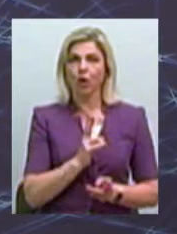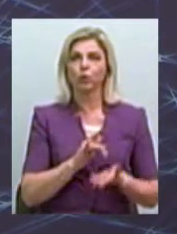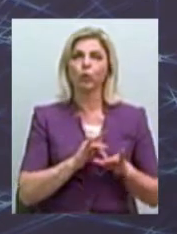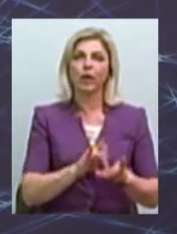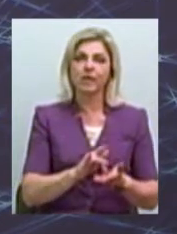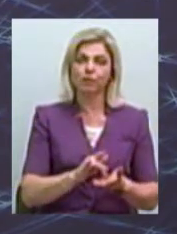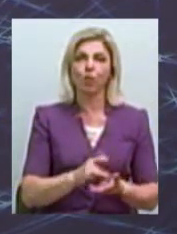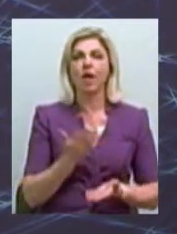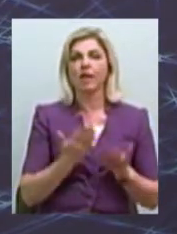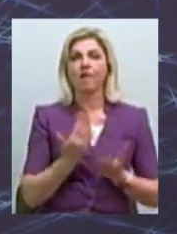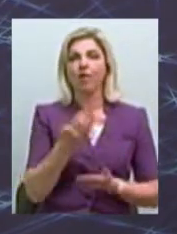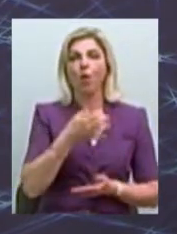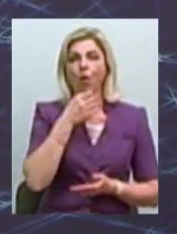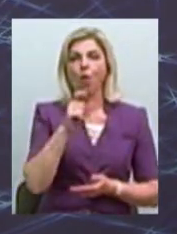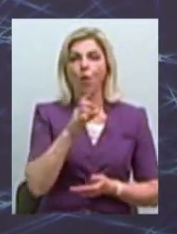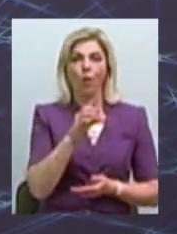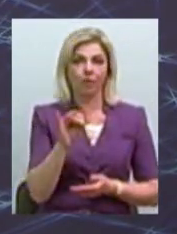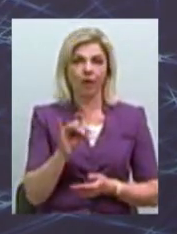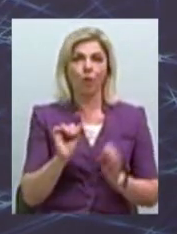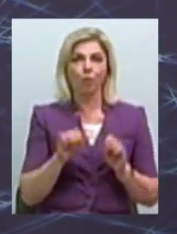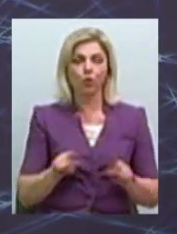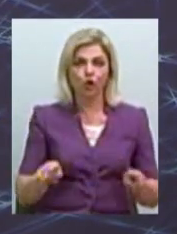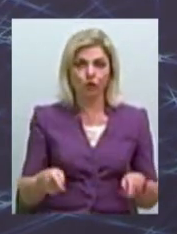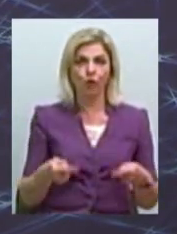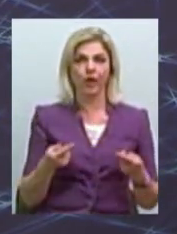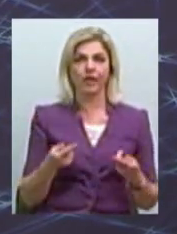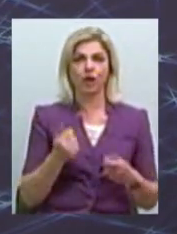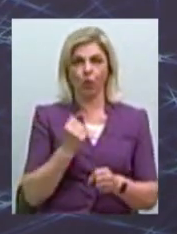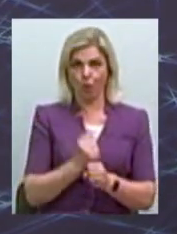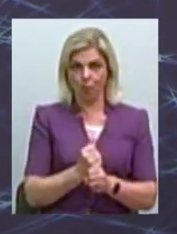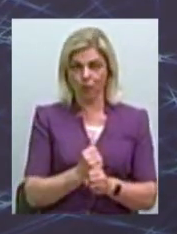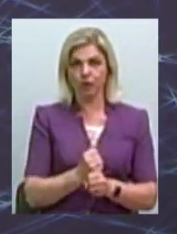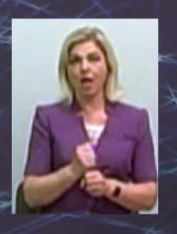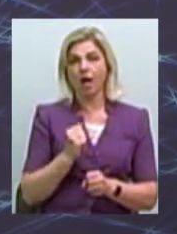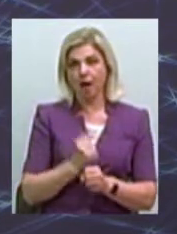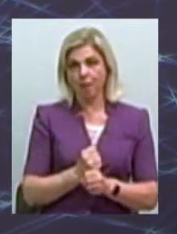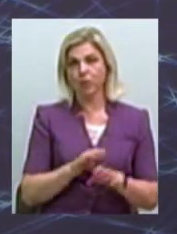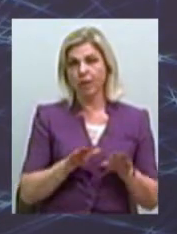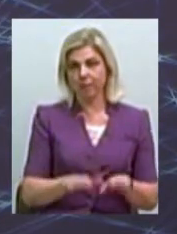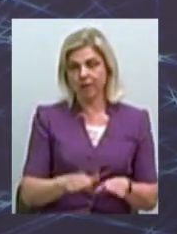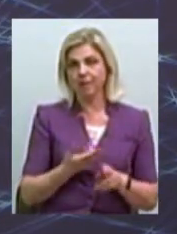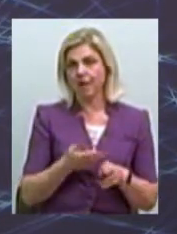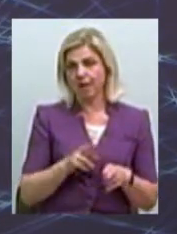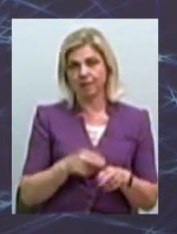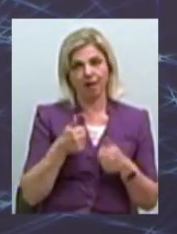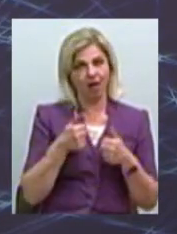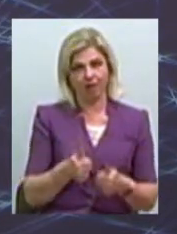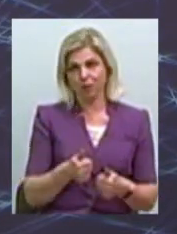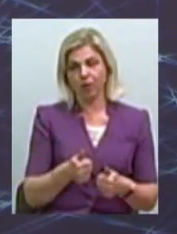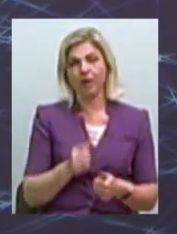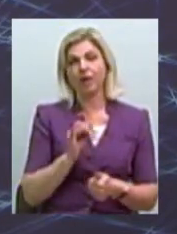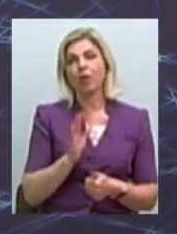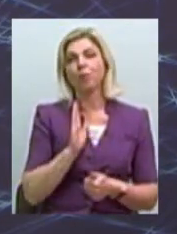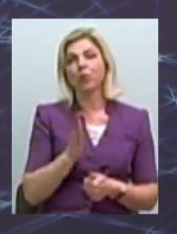це ваше хобі, яке може створити роботу, робочі місця, це досить таки гарно і